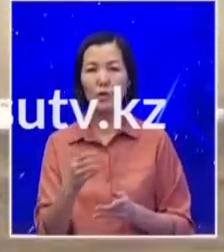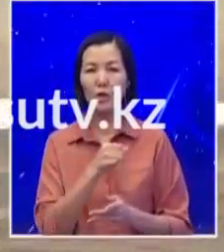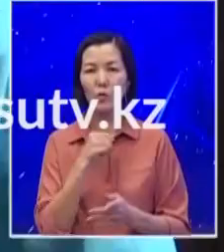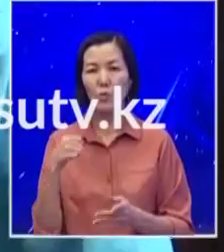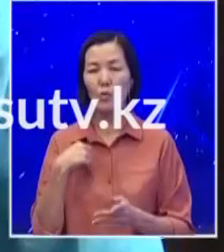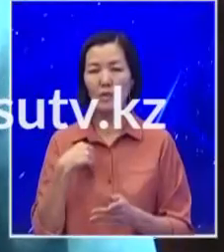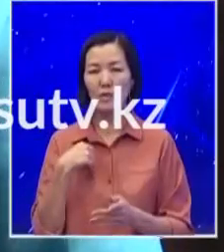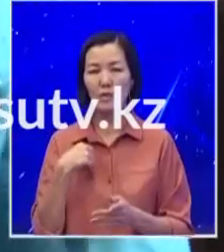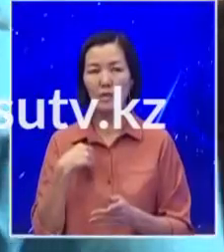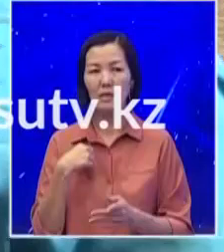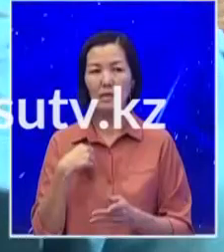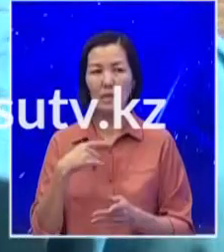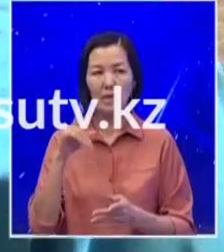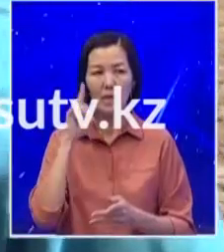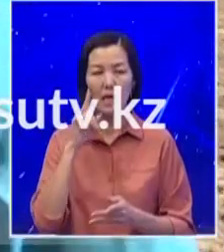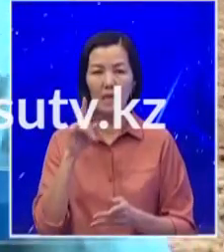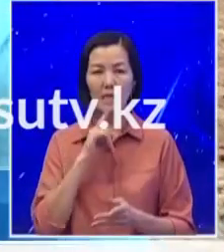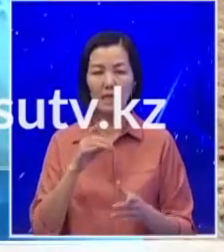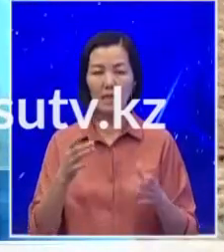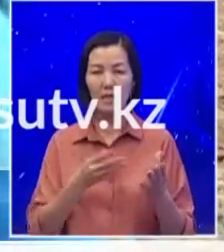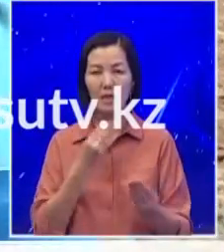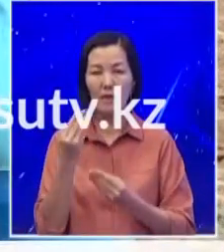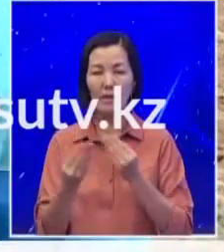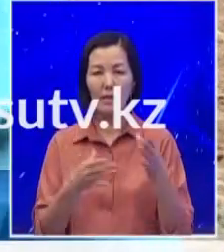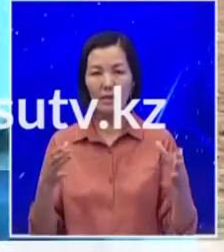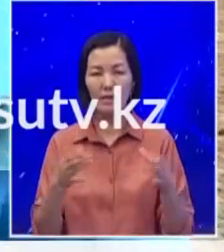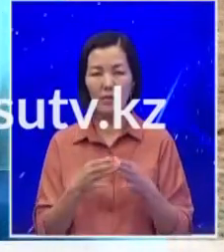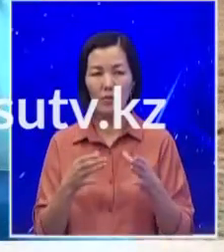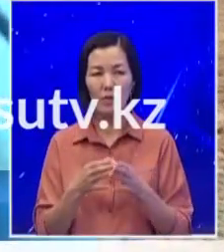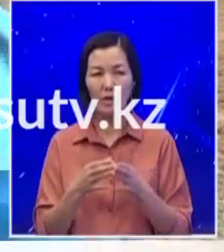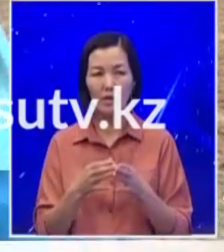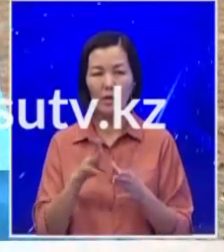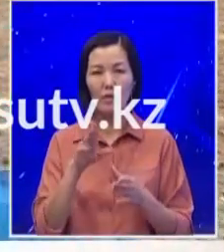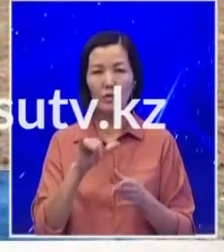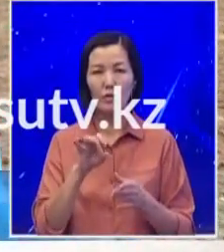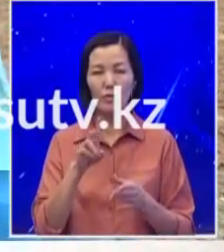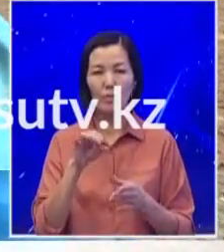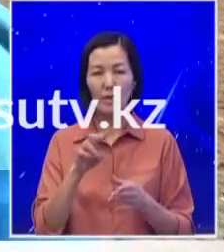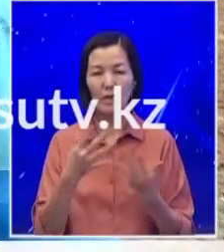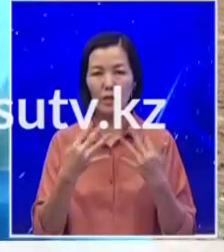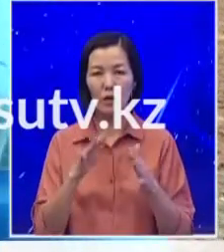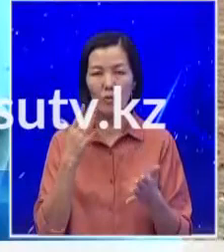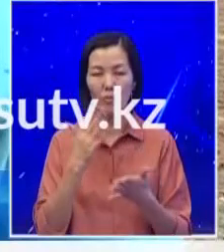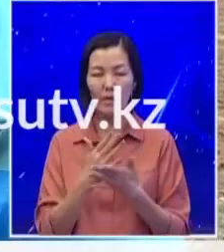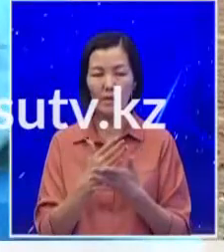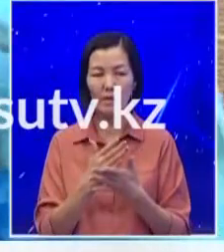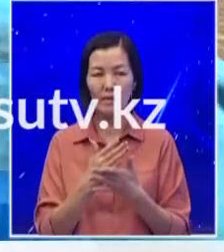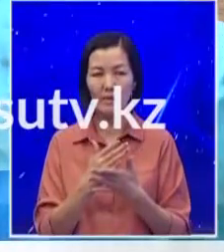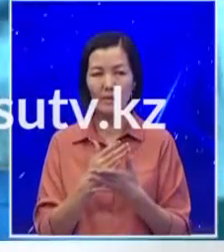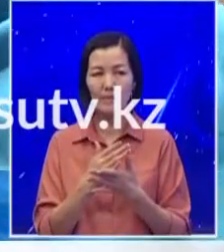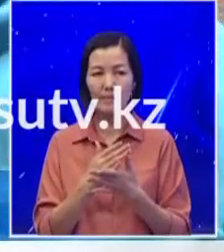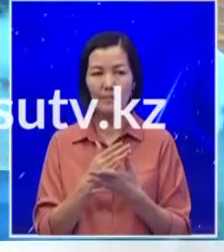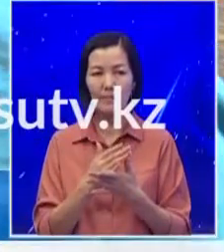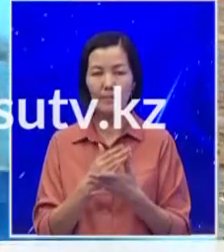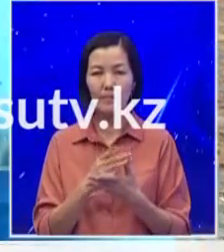салды. Қазақстан команда құрамаларды ойнап жүрген өзіміздің Тұрпан деген ауылымыз бар. Сол ауылдан біраз